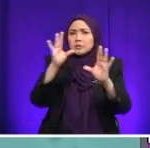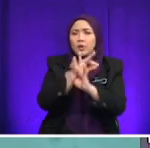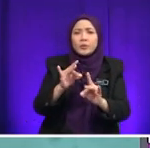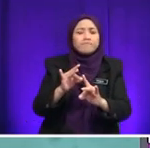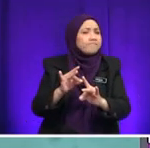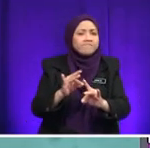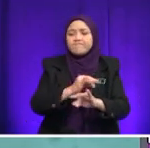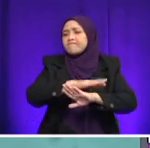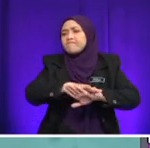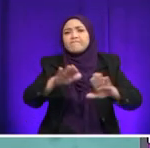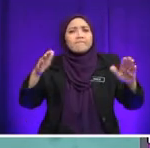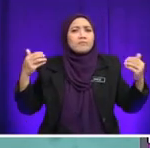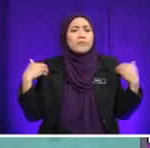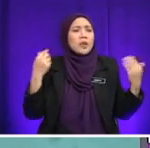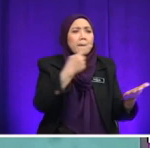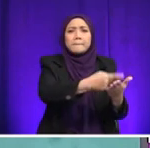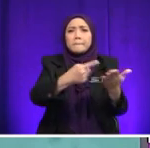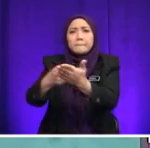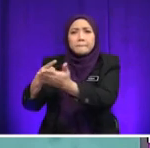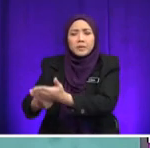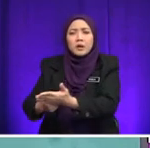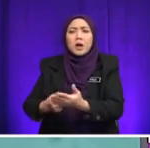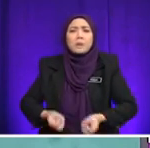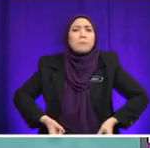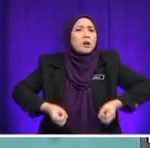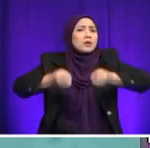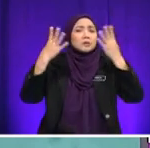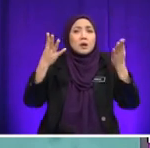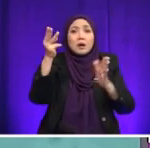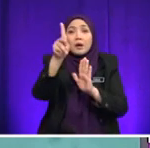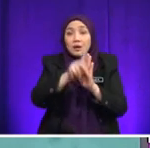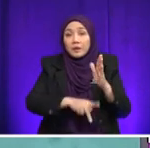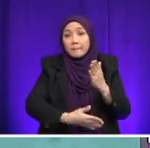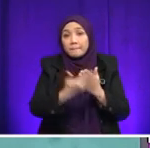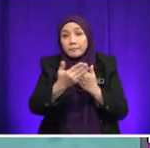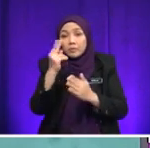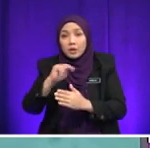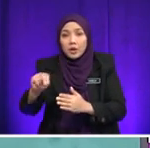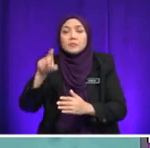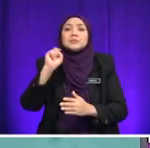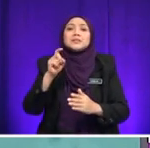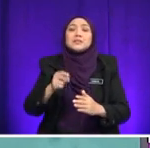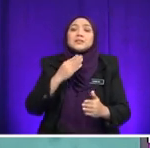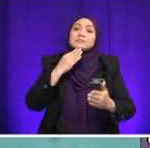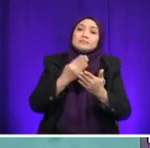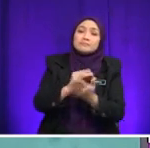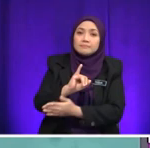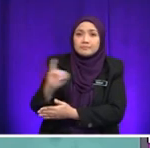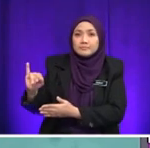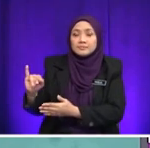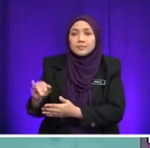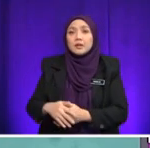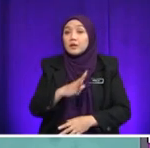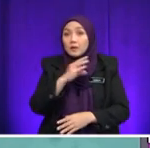menyebabkan banyak kemudahan yang Perlu diperbaiki jadi inilah sebenarnya yang menyebabkan petakbiran Bro itu